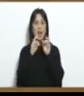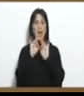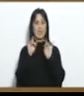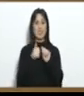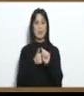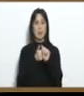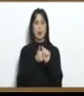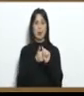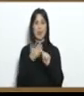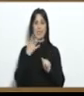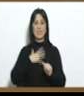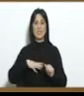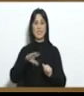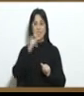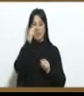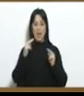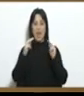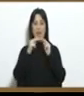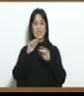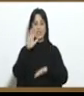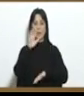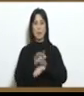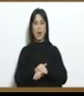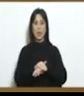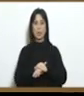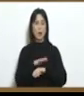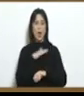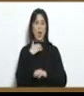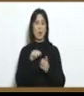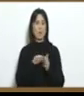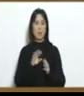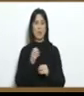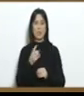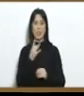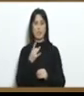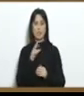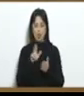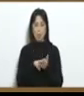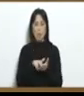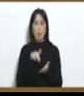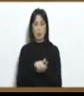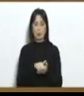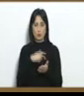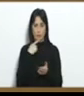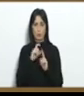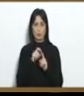მოყვა საქართველოს ეკლესიის ფაქტიურად არ მინდა ეხლა გავიმეორო და კიდე ერთხელ ბოდიშს ვიხდი და